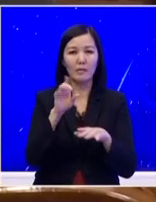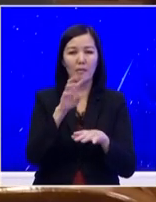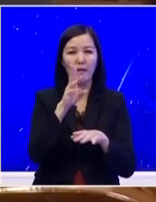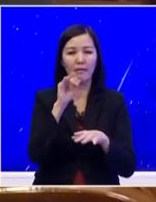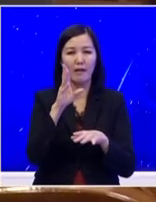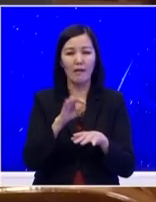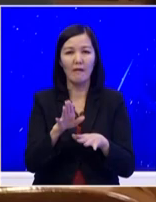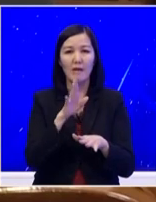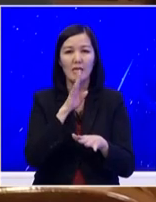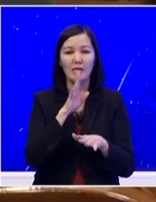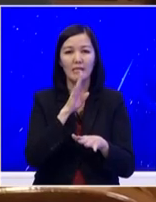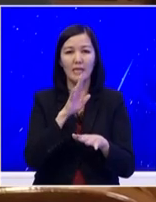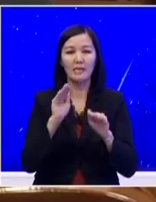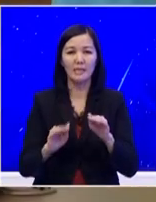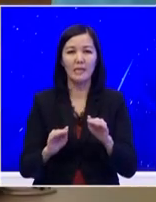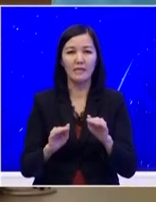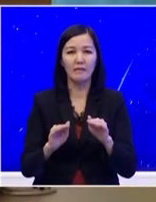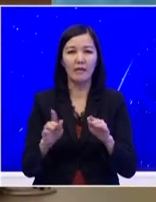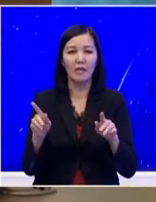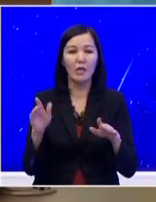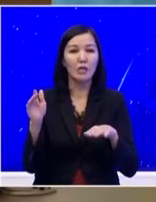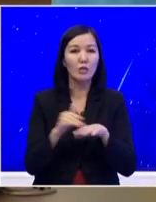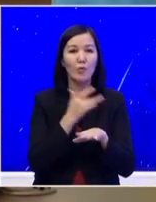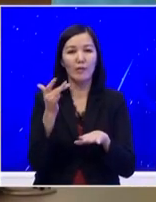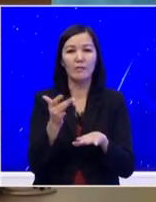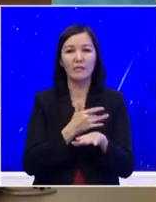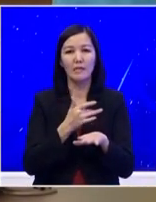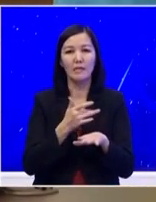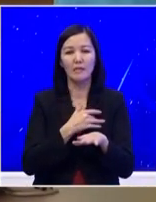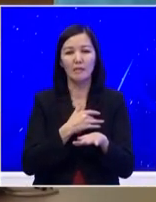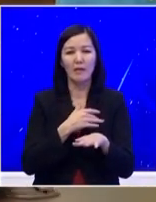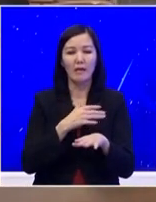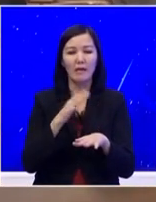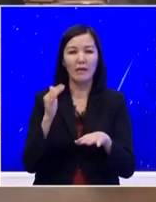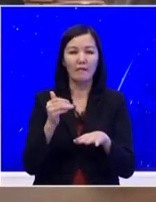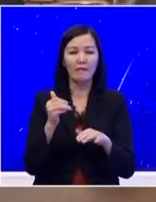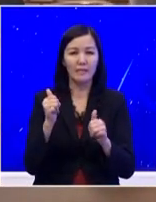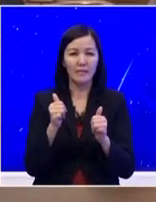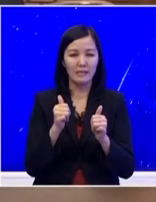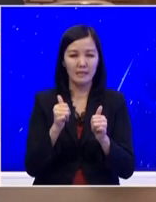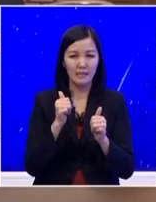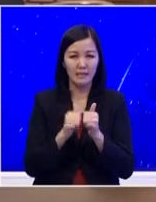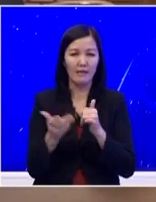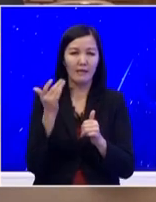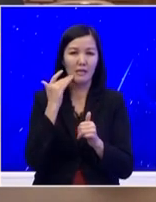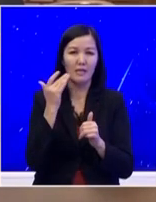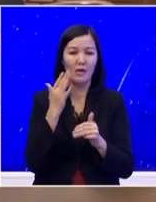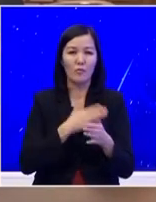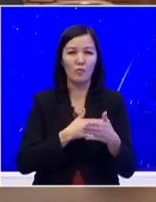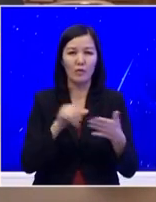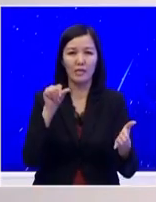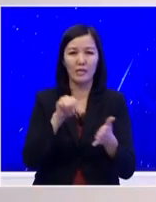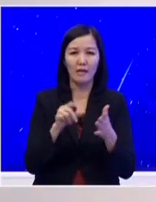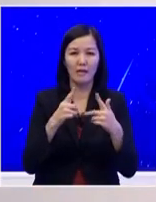Баталов. Жансая Смагулова с детства отличалась добрым сердцем и неравнодушием к обществу. Всегда принимает участие в